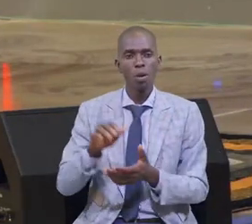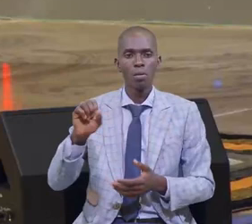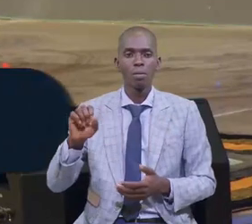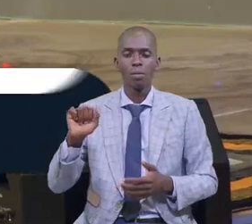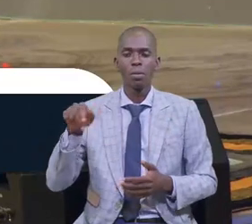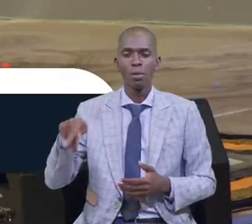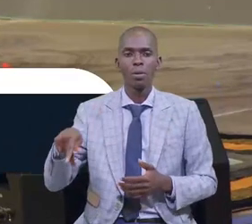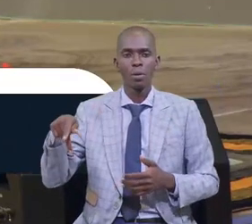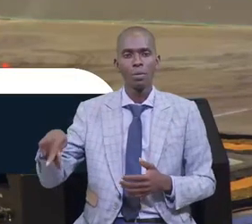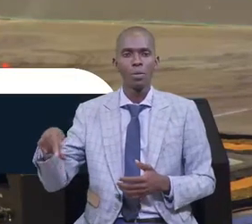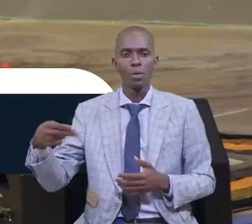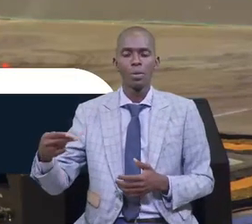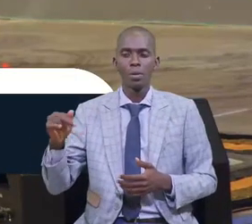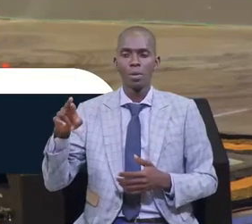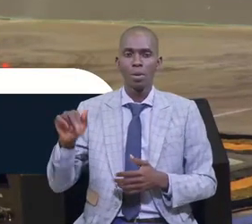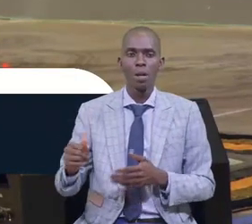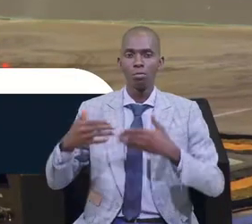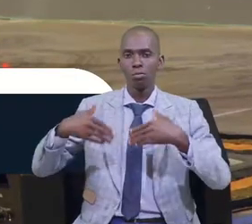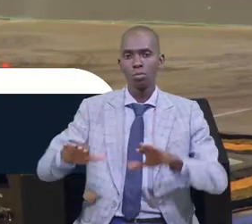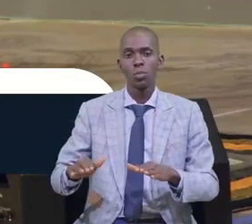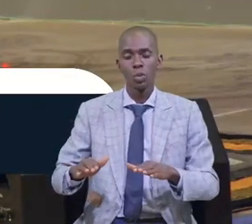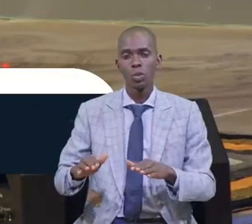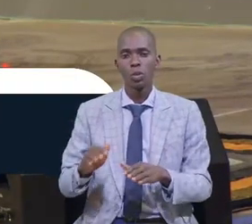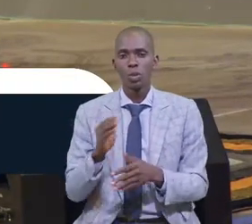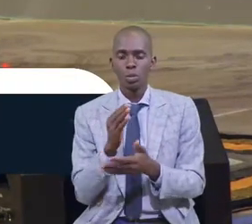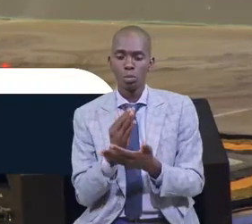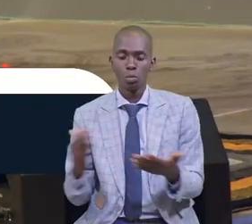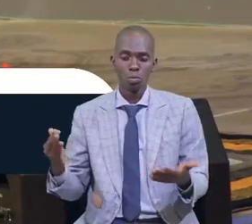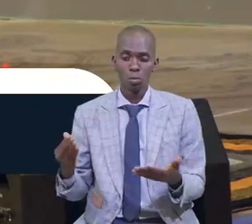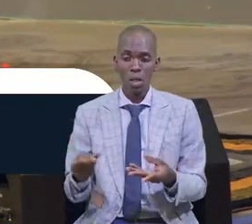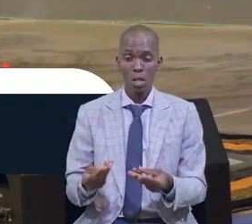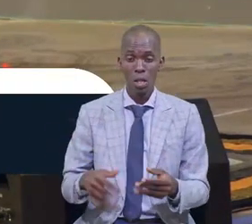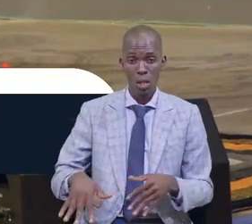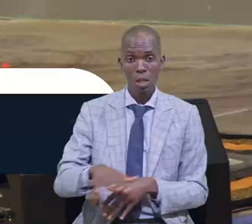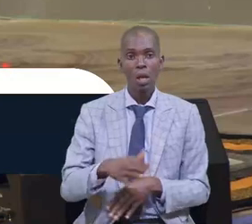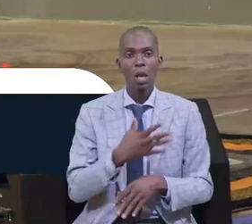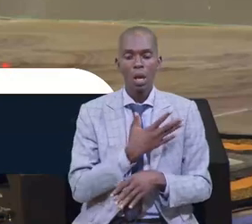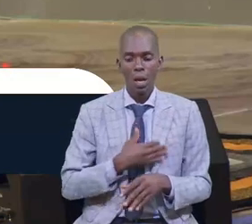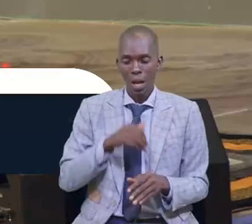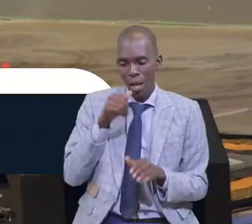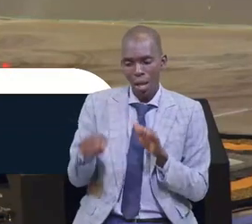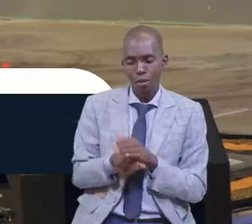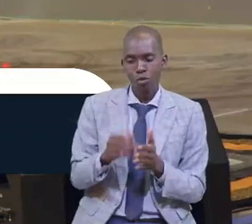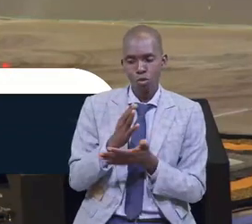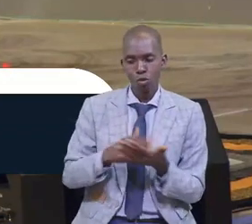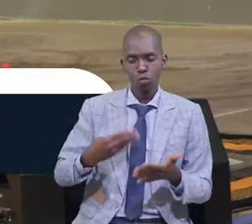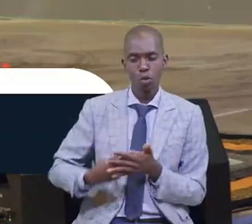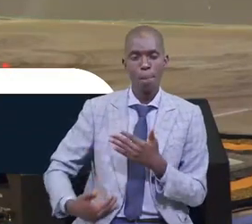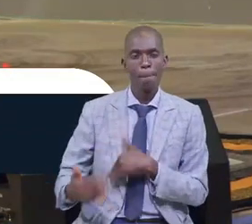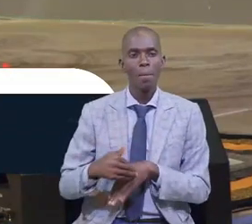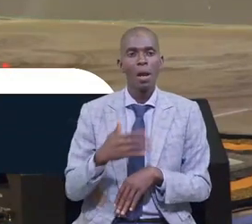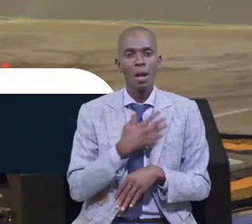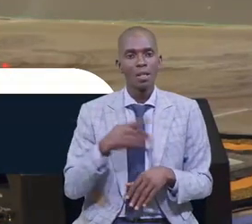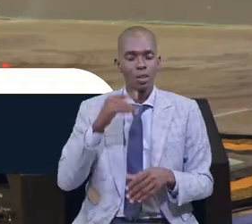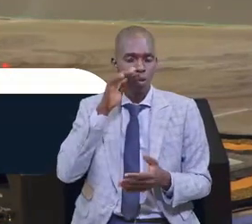avec Saphira, sa femme, vendit une propriété et retint une partie du prix. Sa femme le